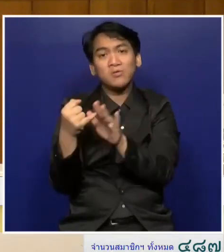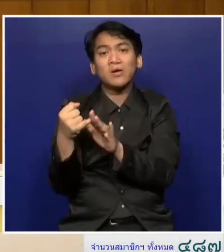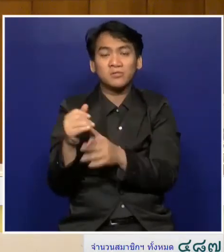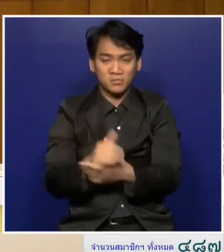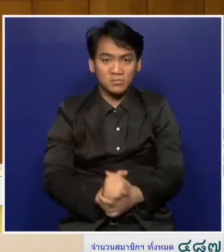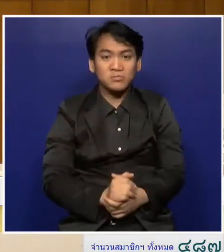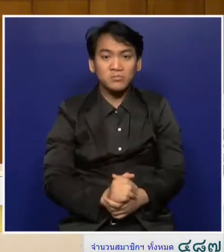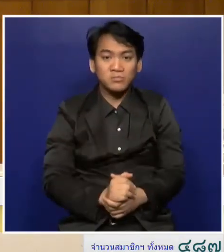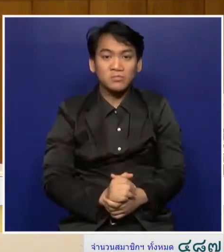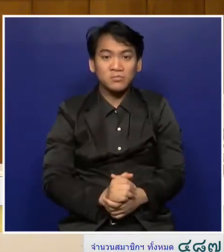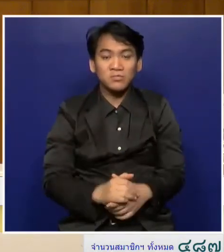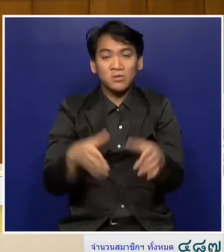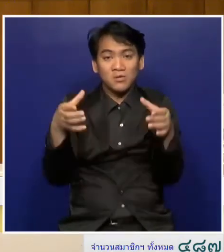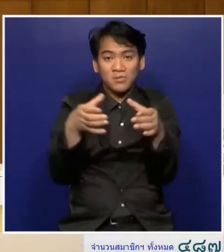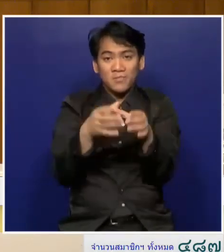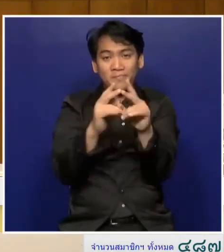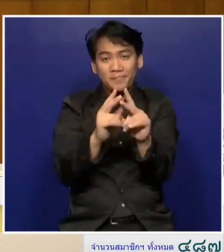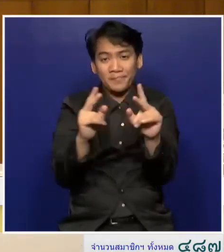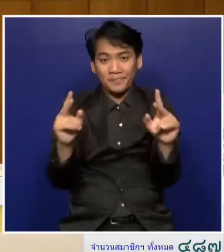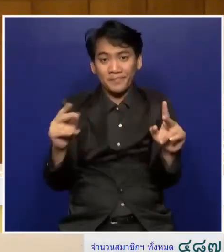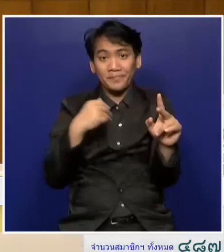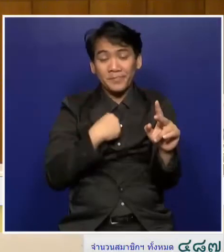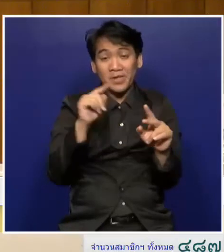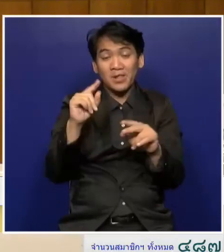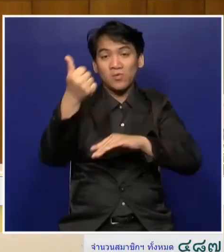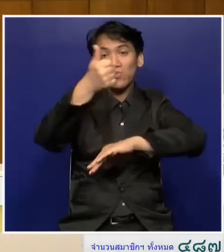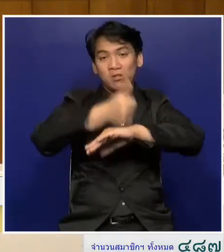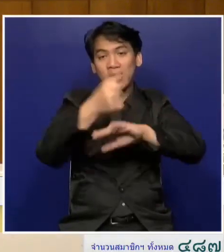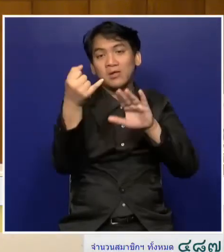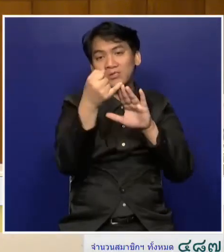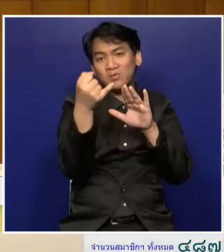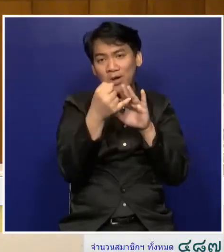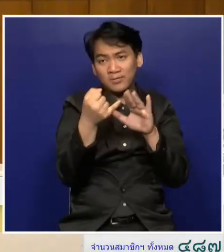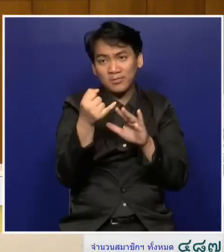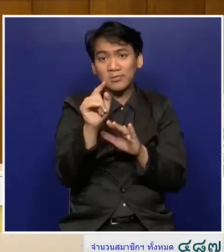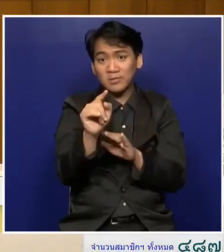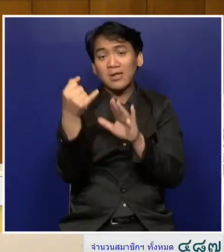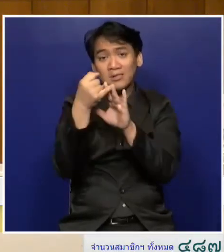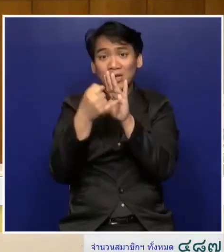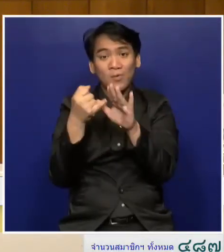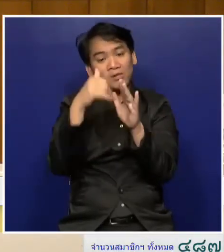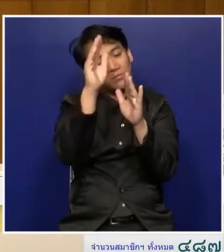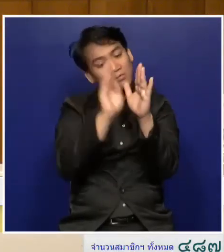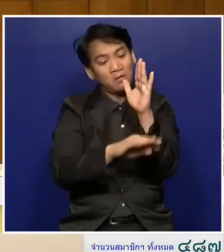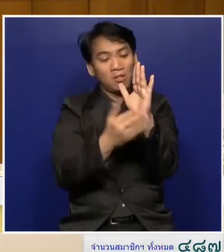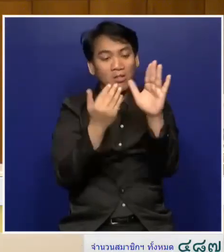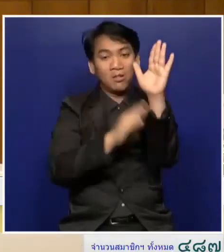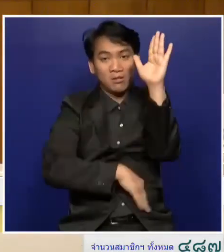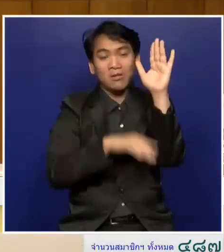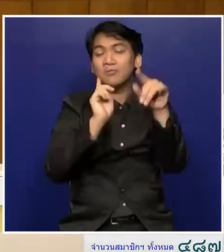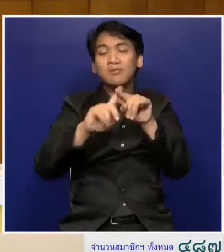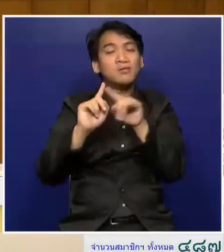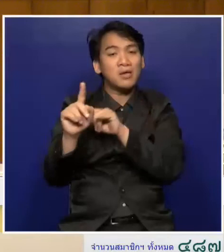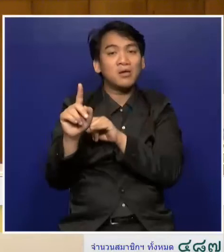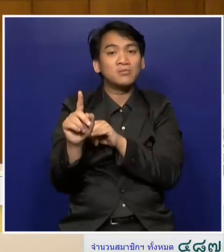ให้ขณกมการยาสิบปดสามารถมอบอำนาจให้กัผู้ว่าให้กับจัหวัต่ๆก็จะทำให้การอนุมัติการ